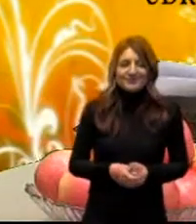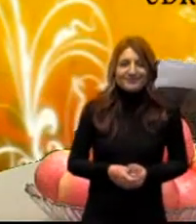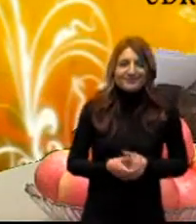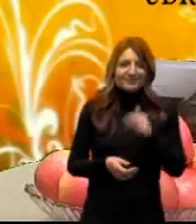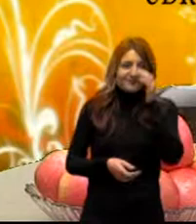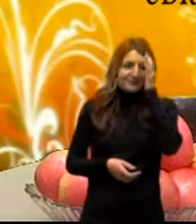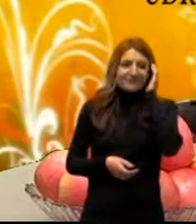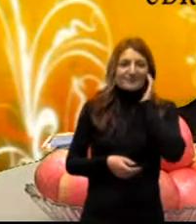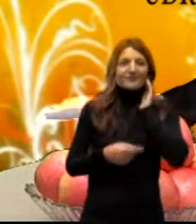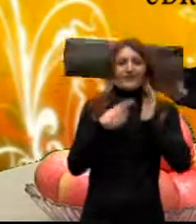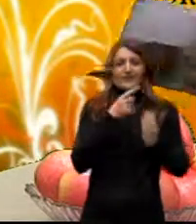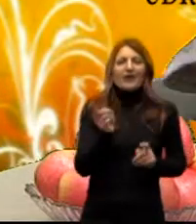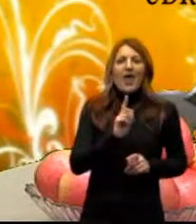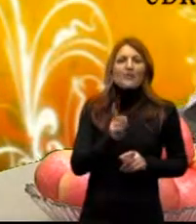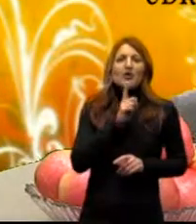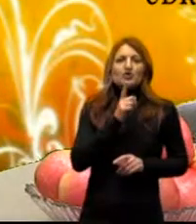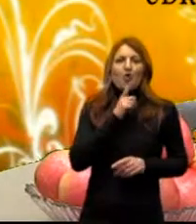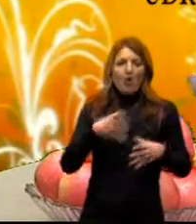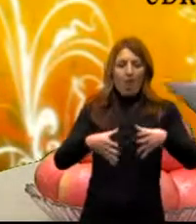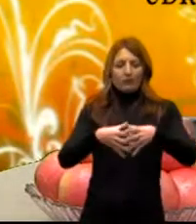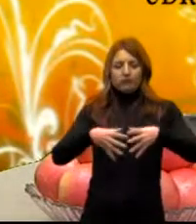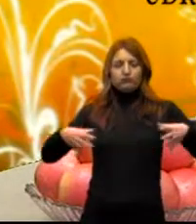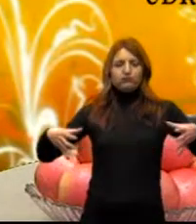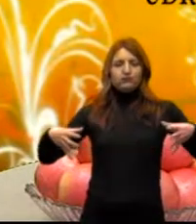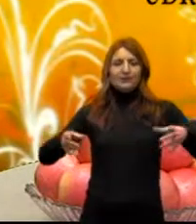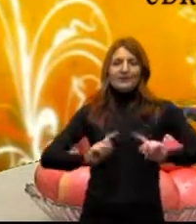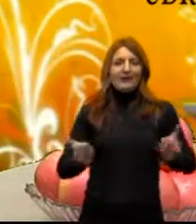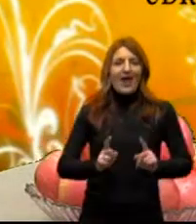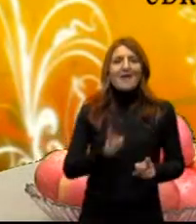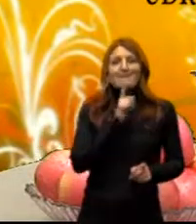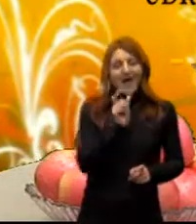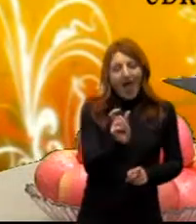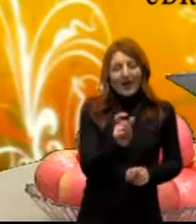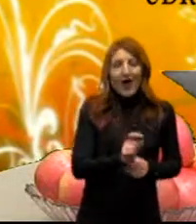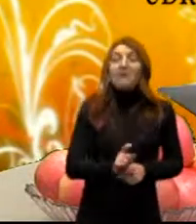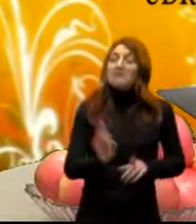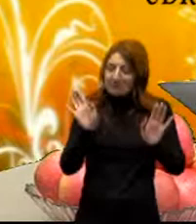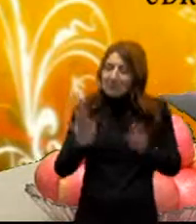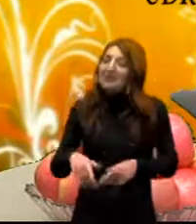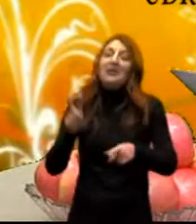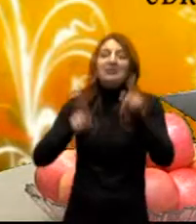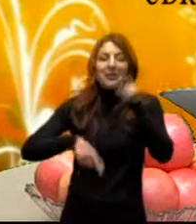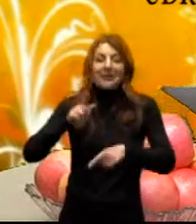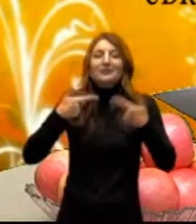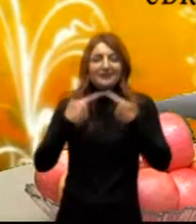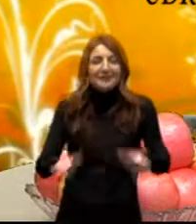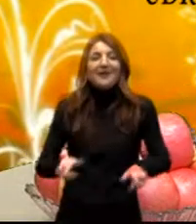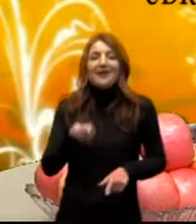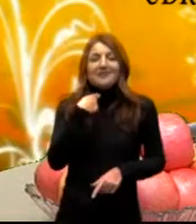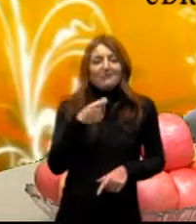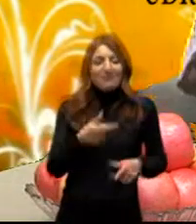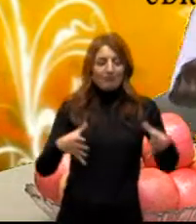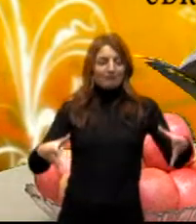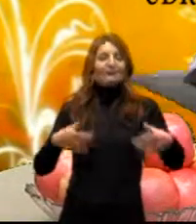kažemo gledateljima, ne sad da pojeste 200 grama čokolade. Neki put nego, da. Nego malo, jer od malo uvijek